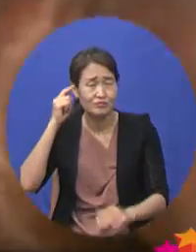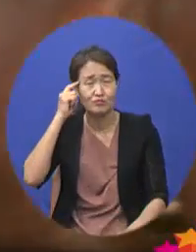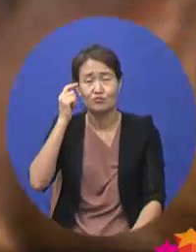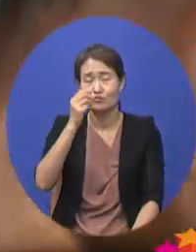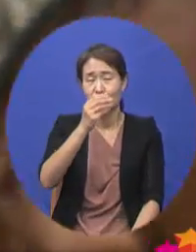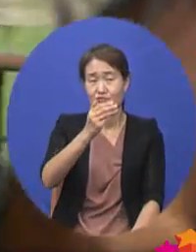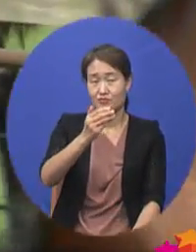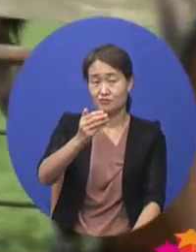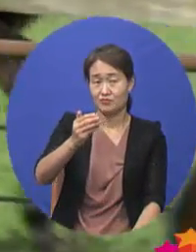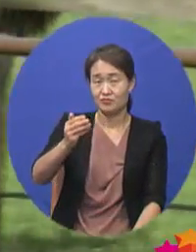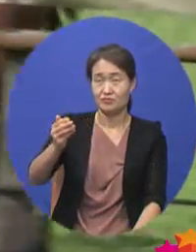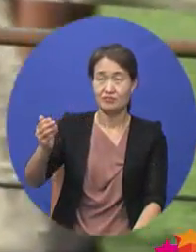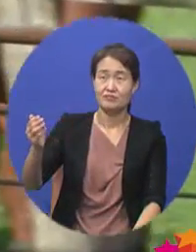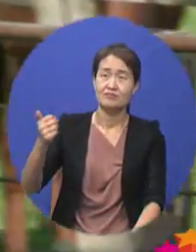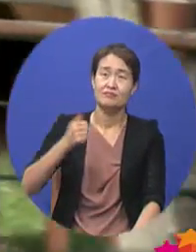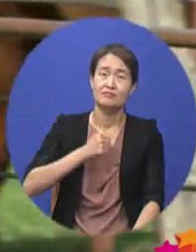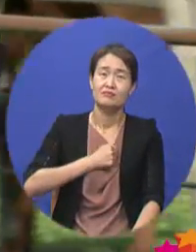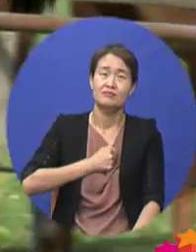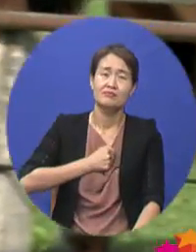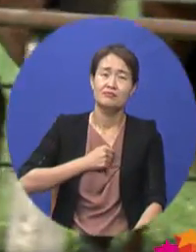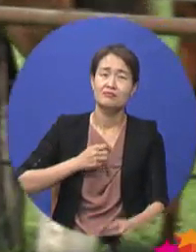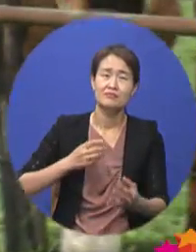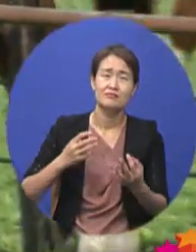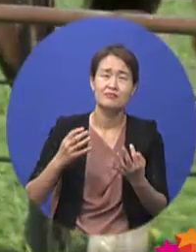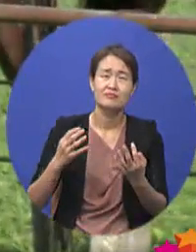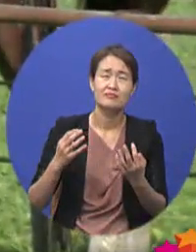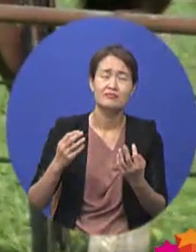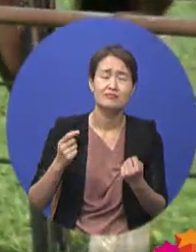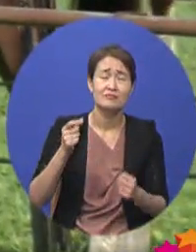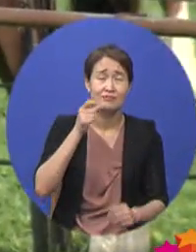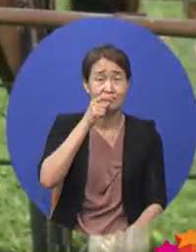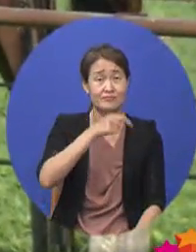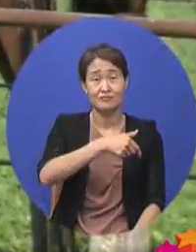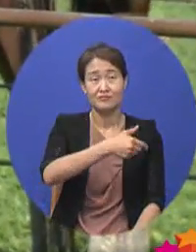소식을 물어본다 한마는